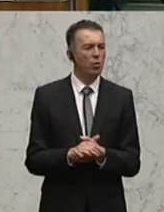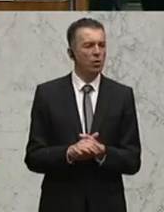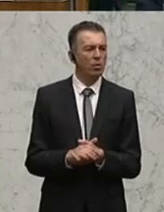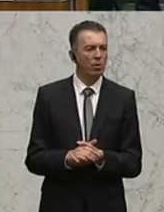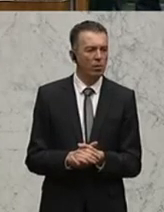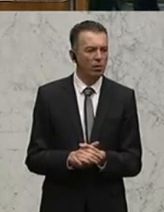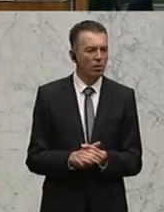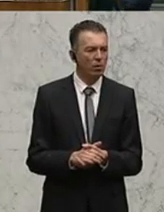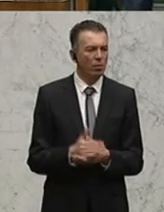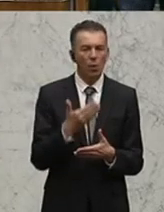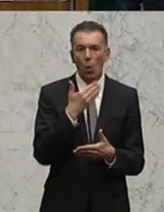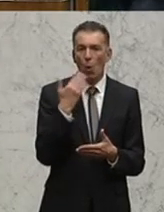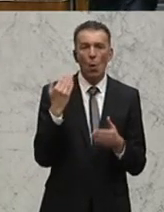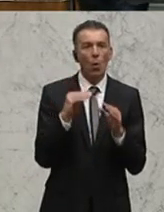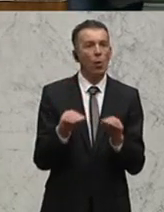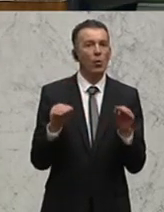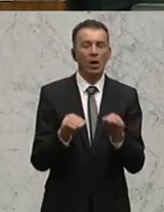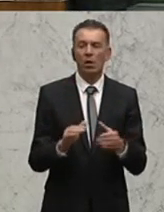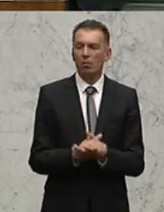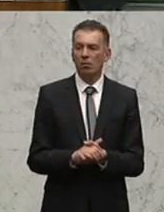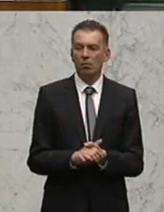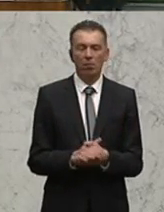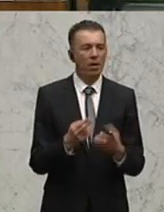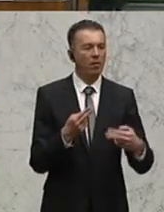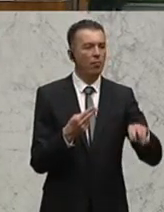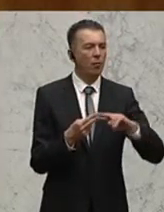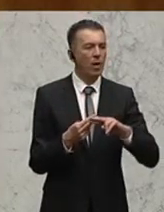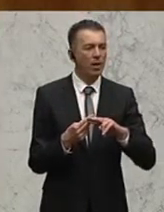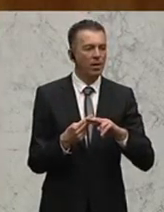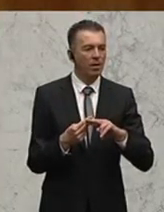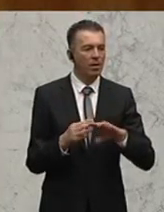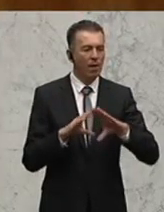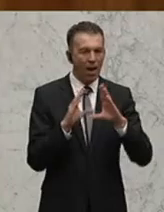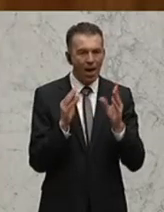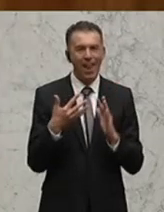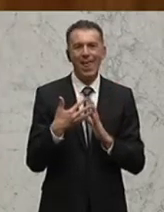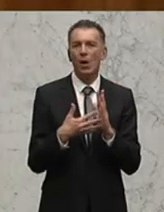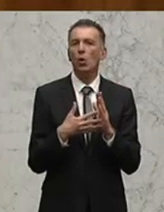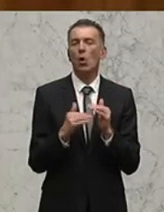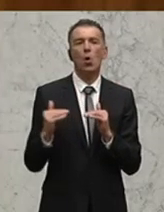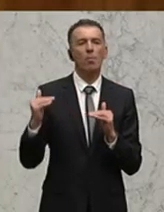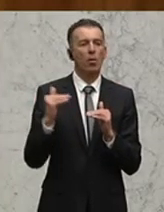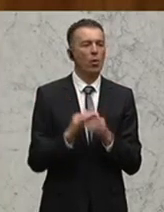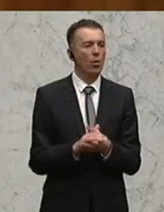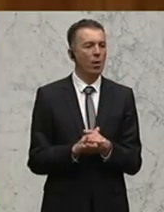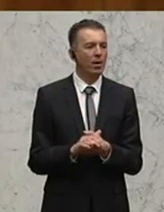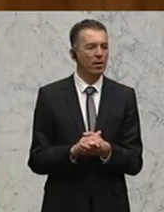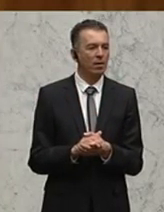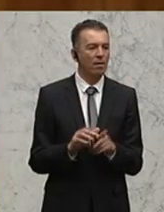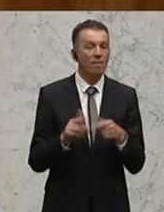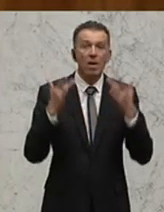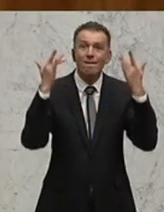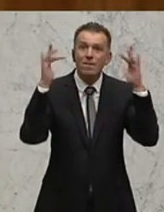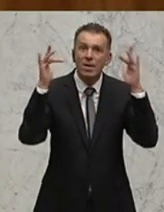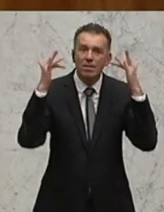und stehen aber nicht in einer Klasse, unterrichten nicht? Die Antwort war einhellig von allen Kontrollbehörden, von allen, die da waren, das wissen